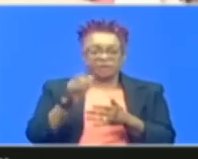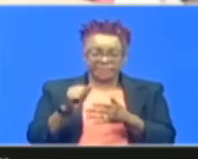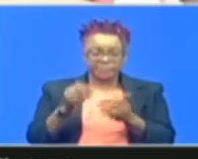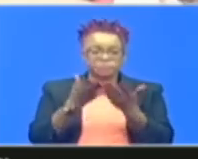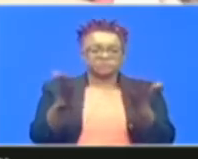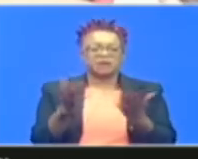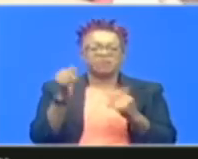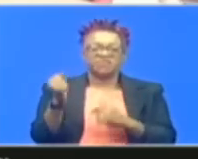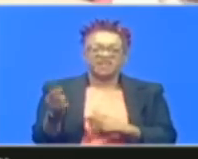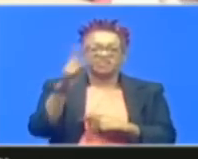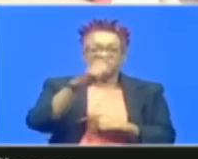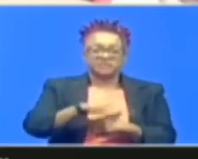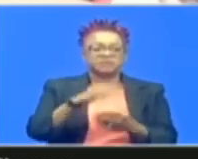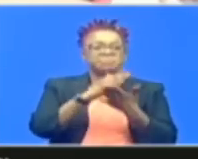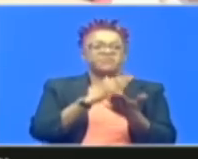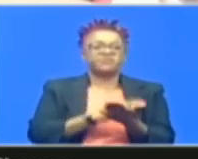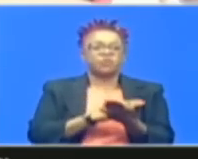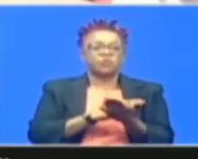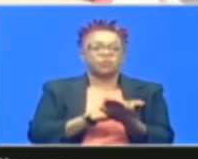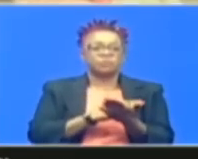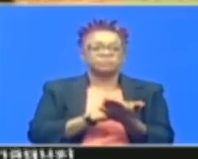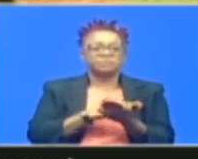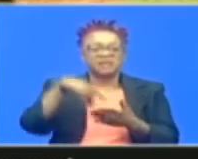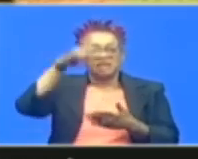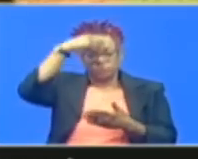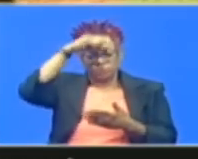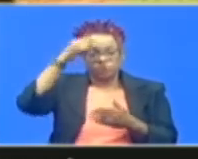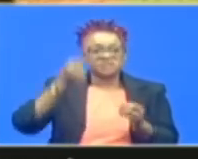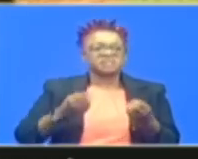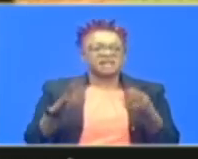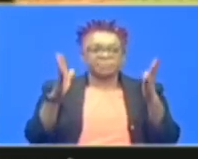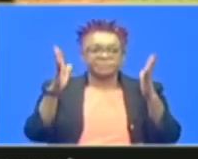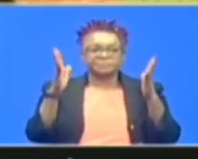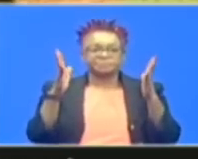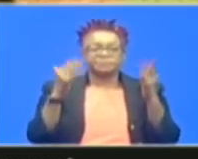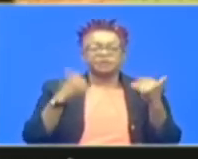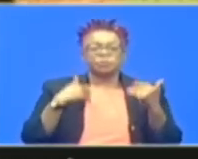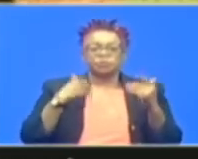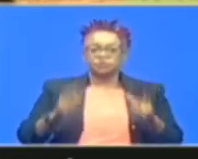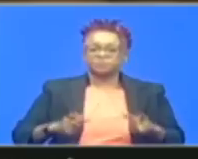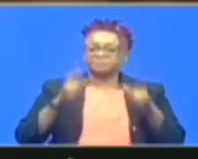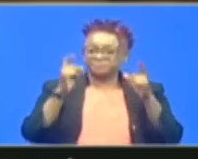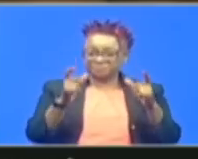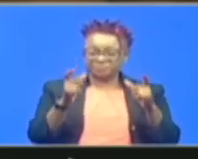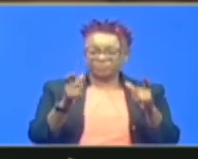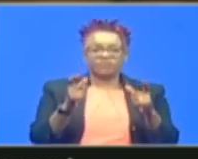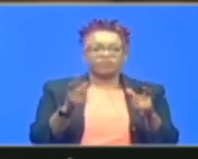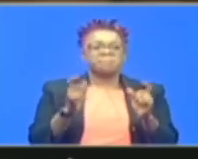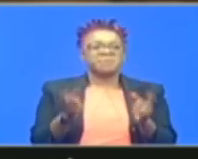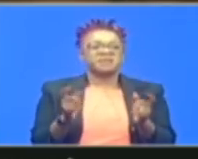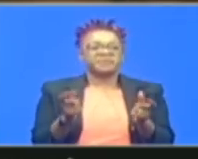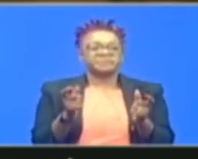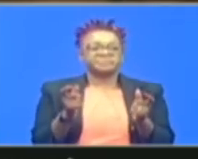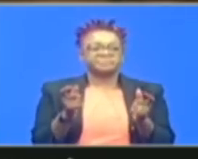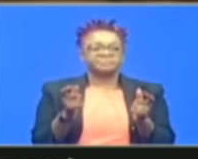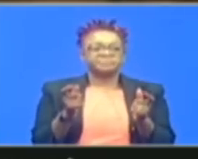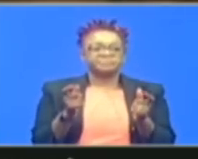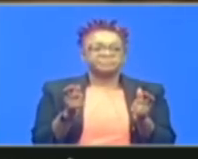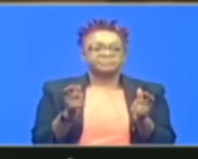tano tu kabla ya sherehe ya mahafali chuoni alikofaa kufuzu na shahada ya uanahabari. Whenever I was crying